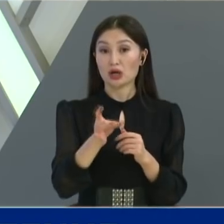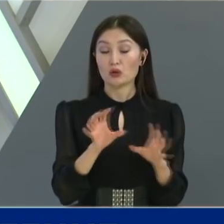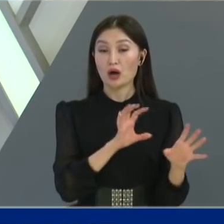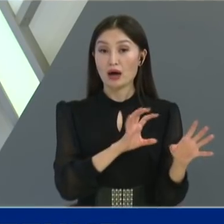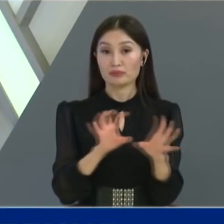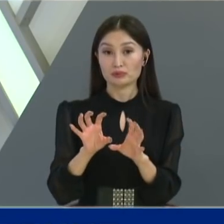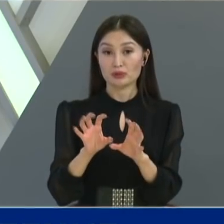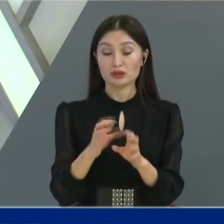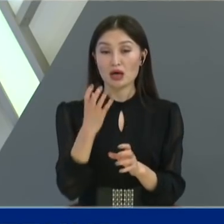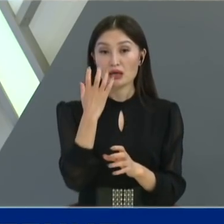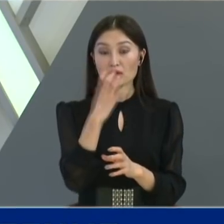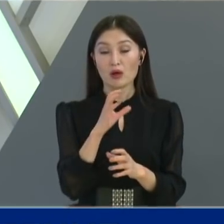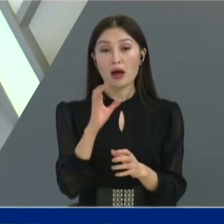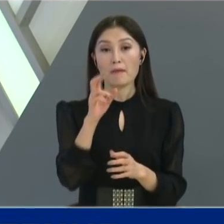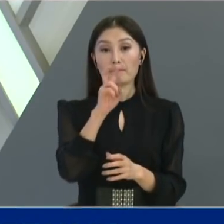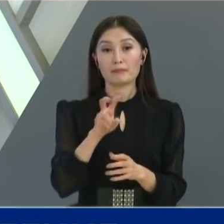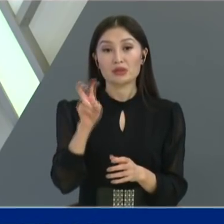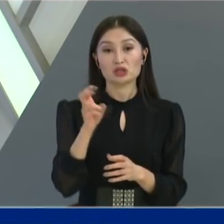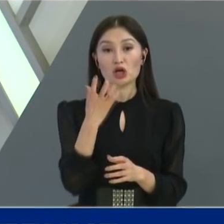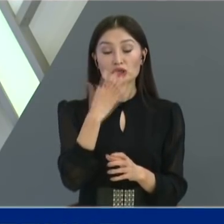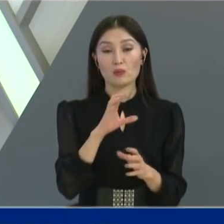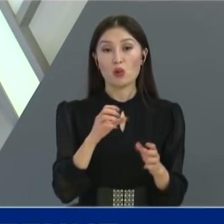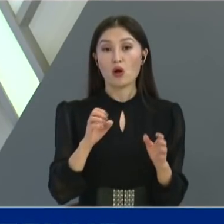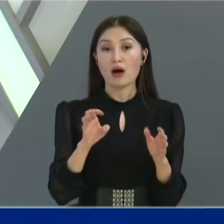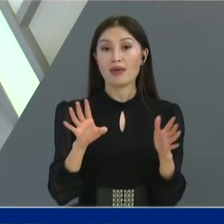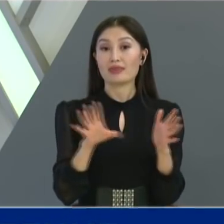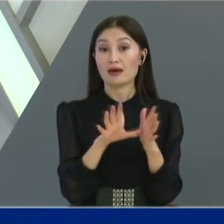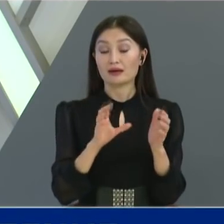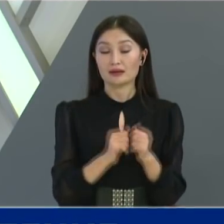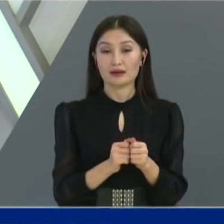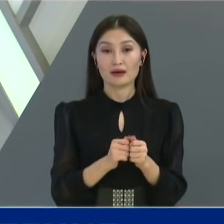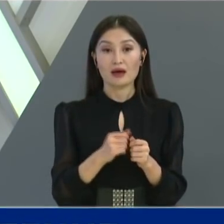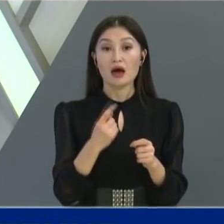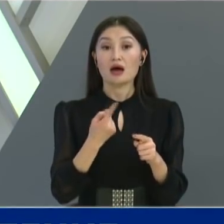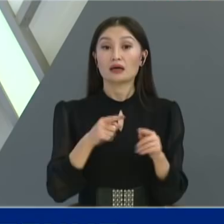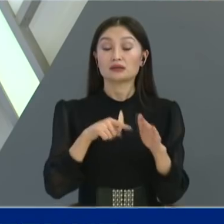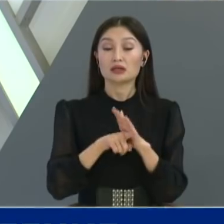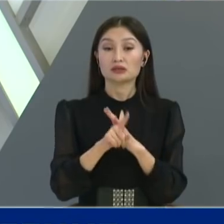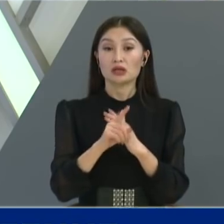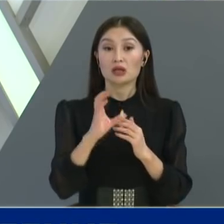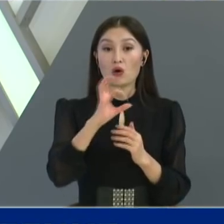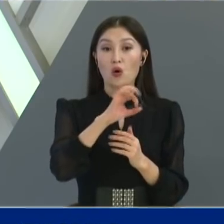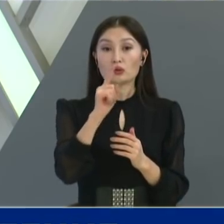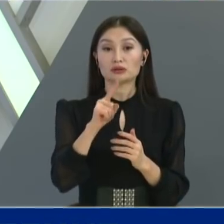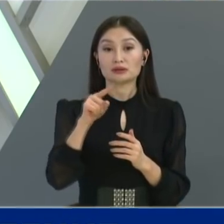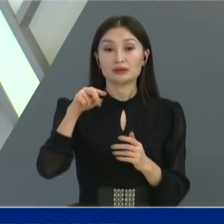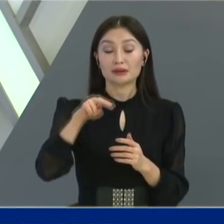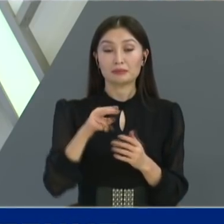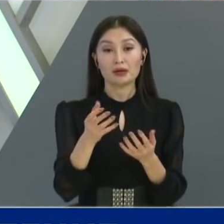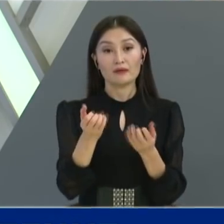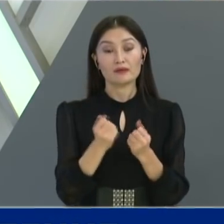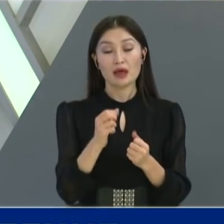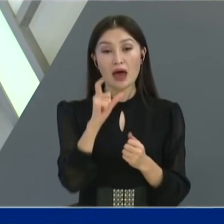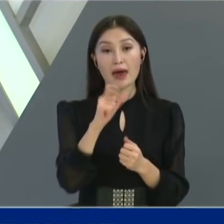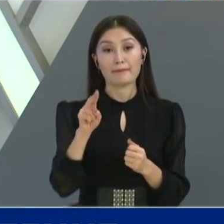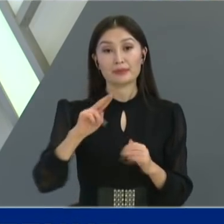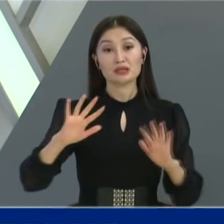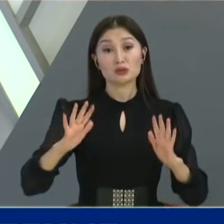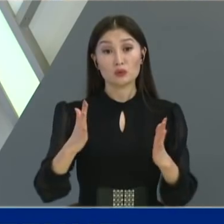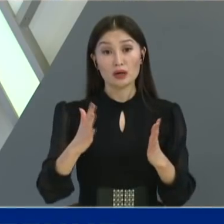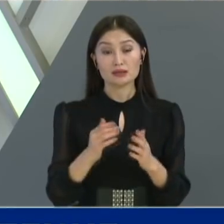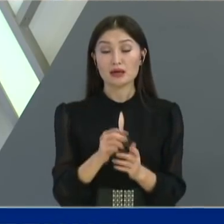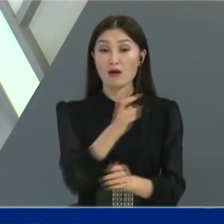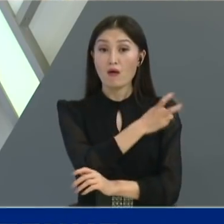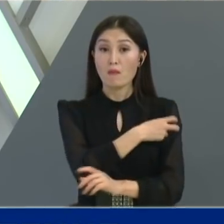обеспечиваем теплоэнергией, это Бишкек теплоэнерго. Для решения о начале отопительного сезона во внимание была взята и эпидемиологическая